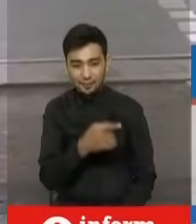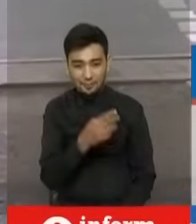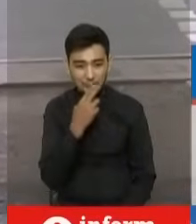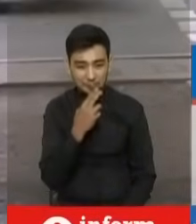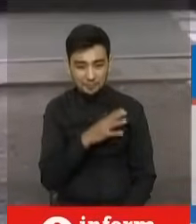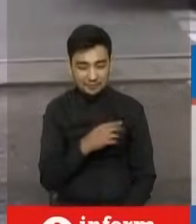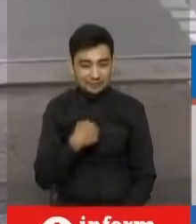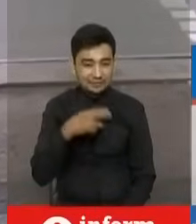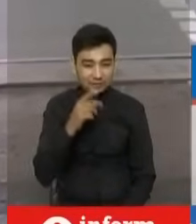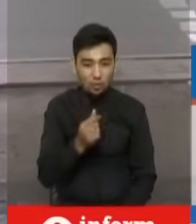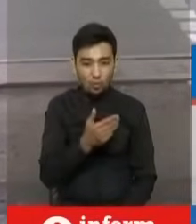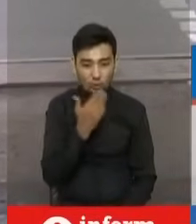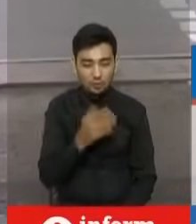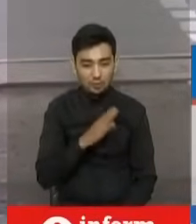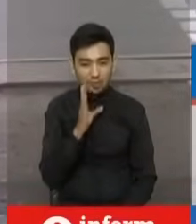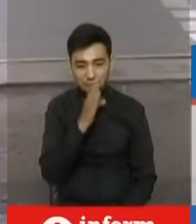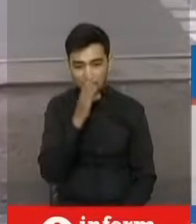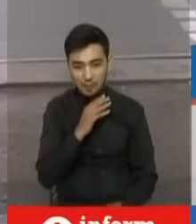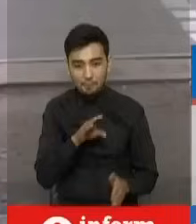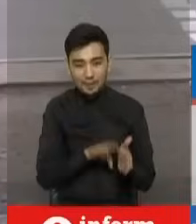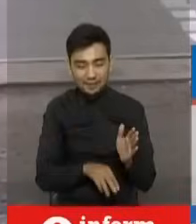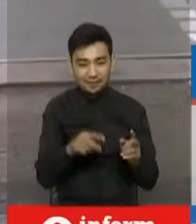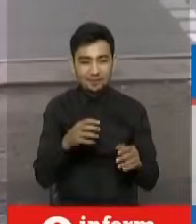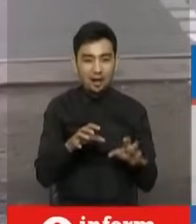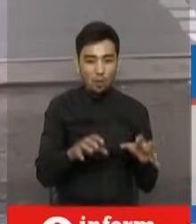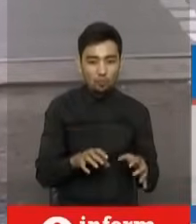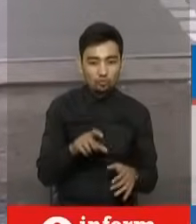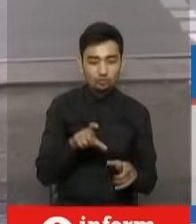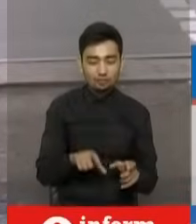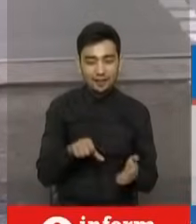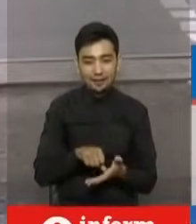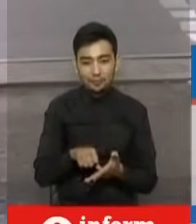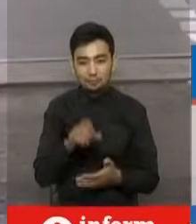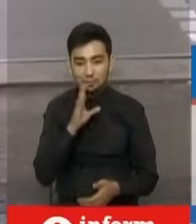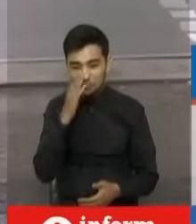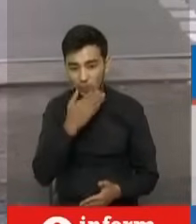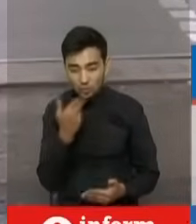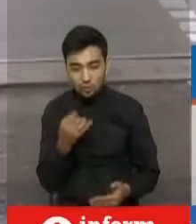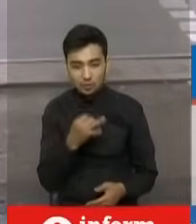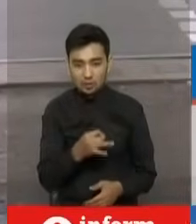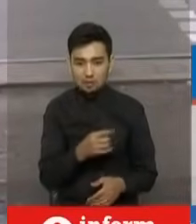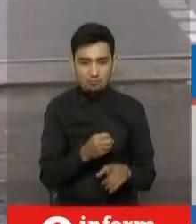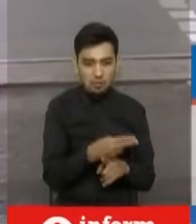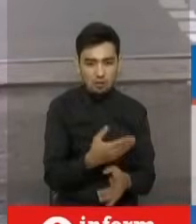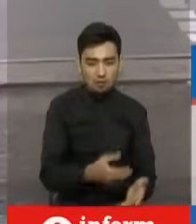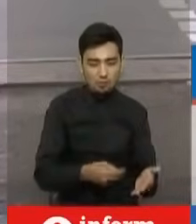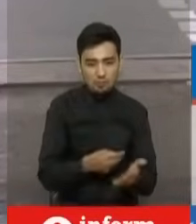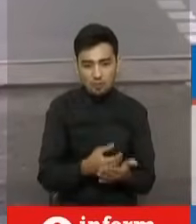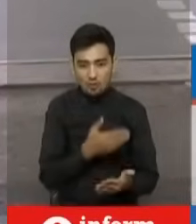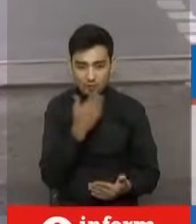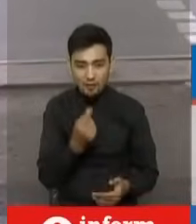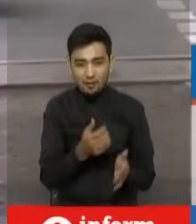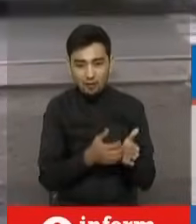которые едут без сопровождения родителей или законного представителя, без оплаты запрещена. Если мне не